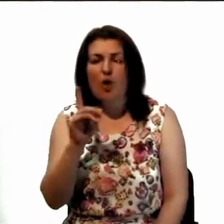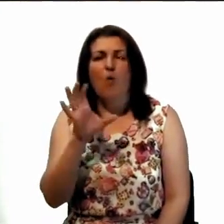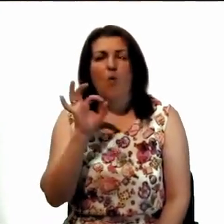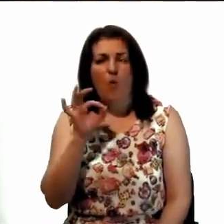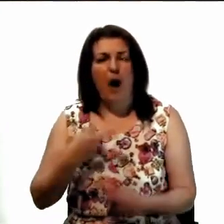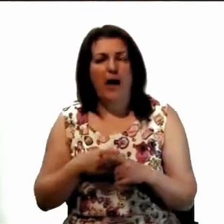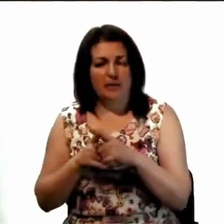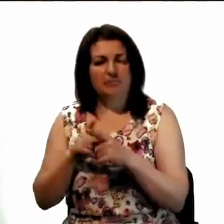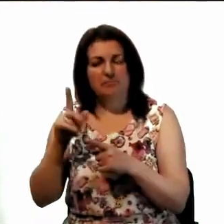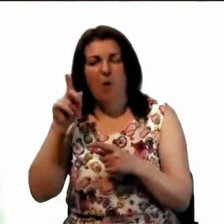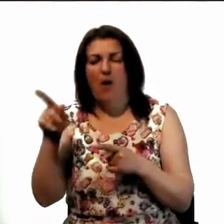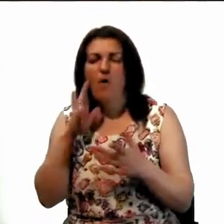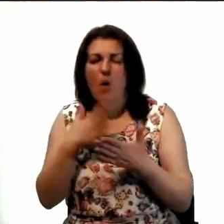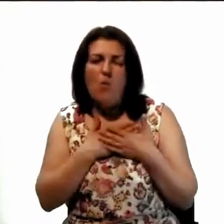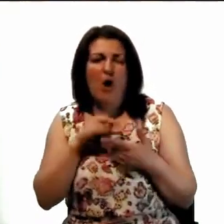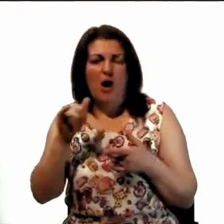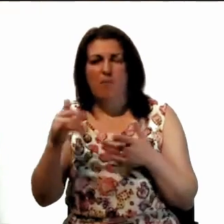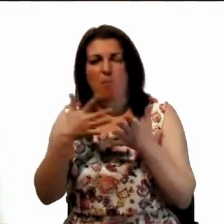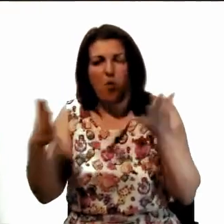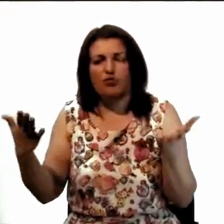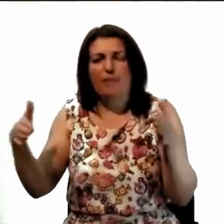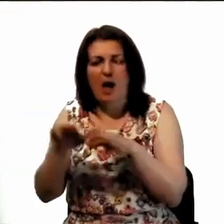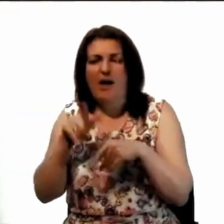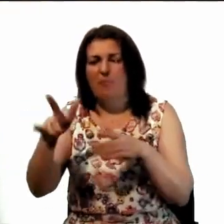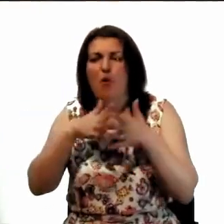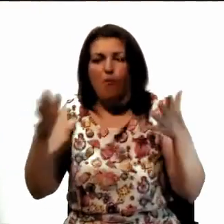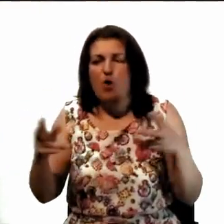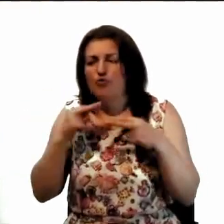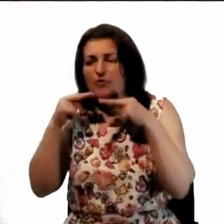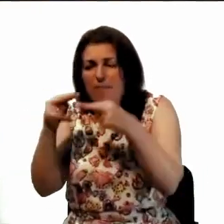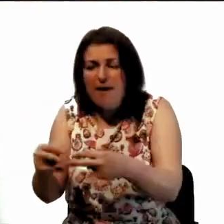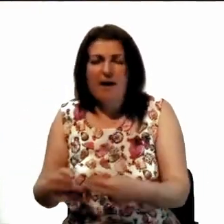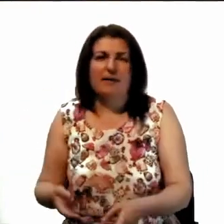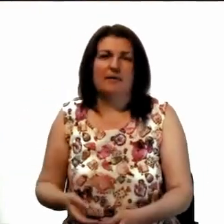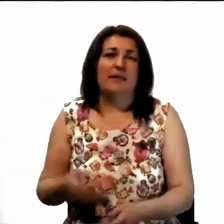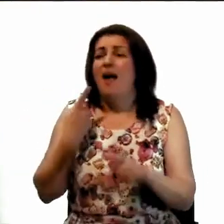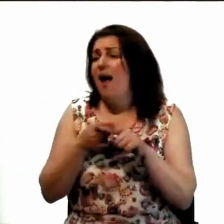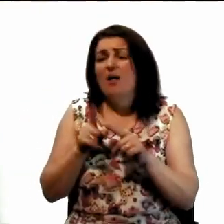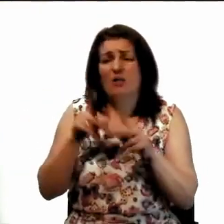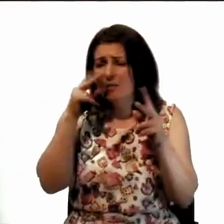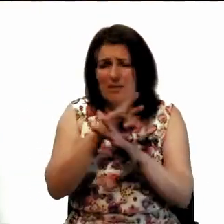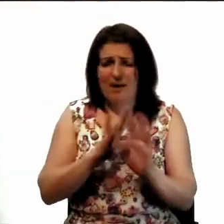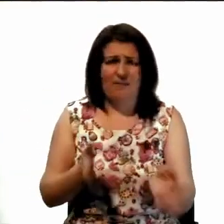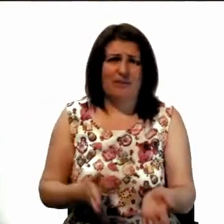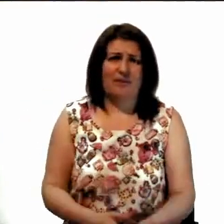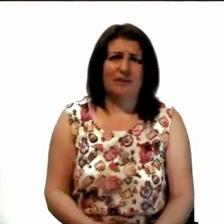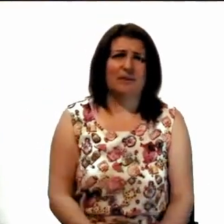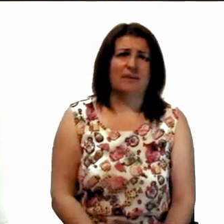это любимчик Божий, о, ему больше благословений, ему больше внимания. Это неправда.